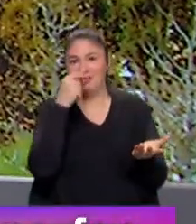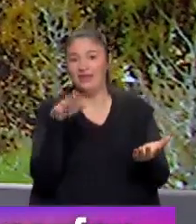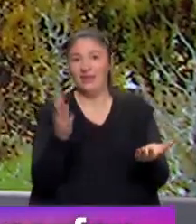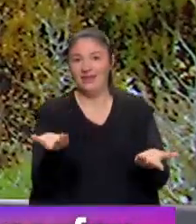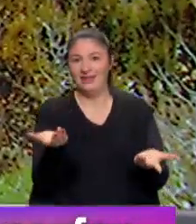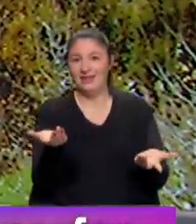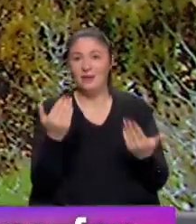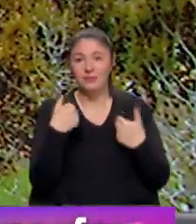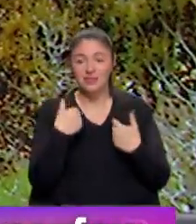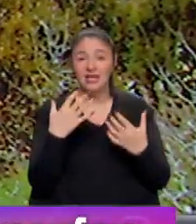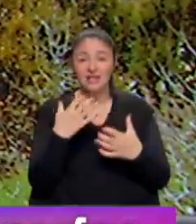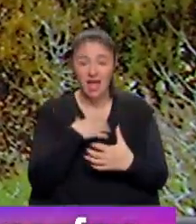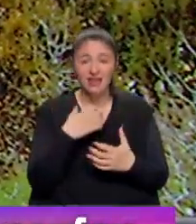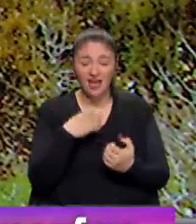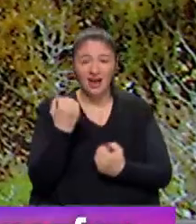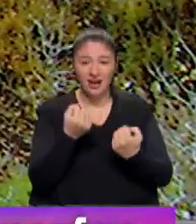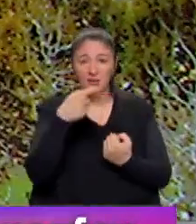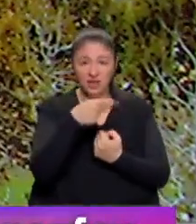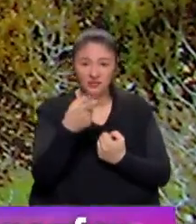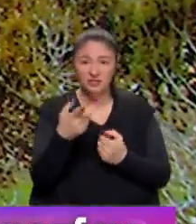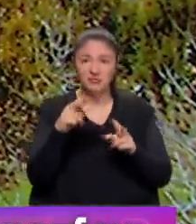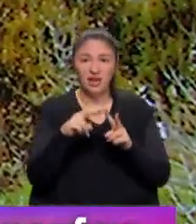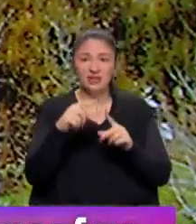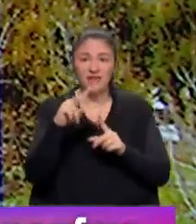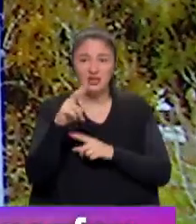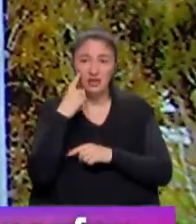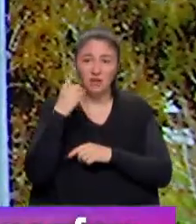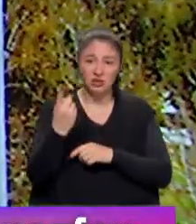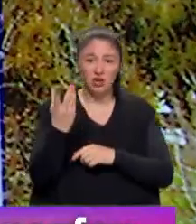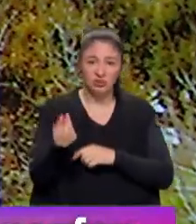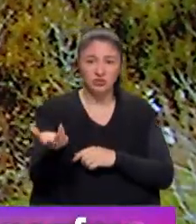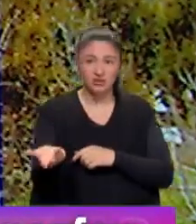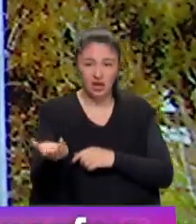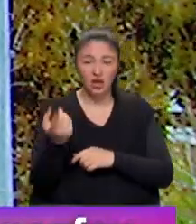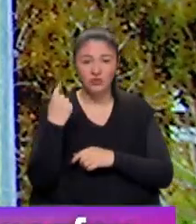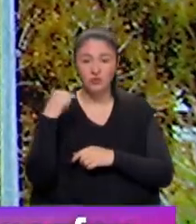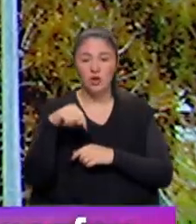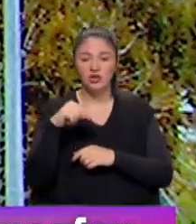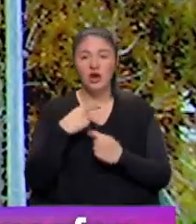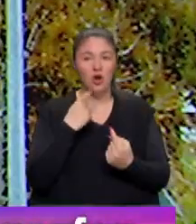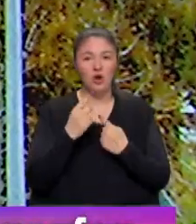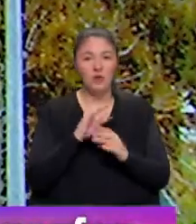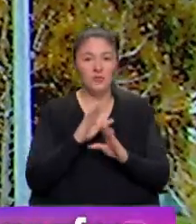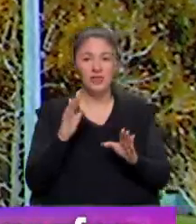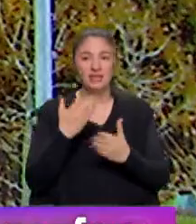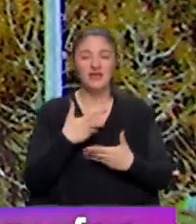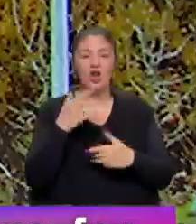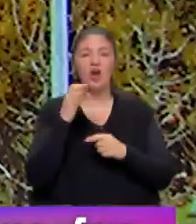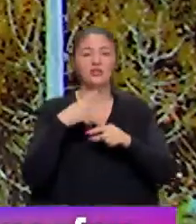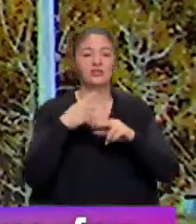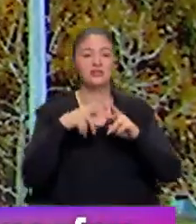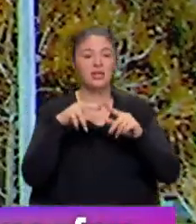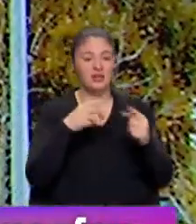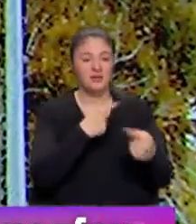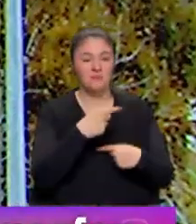değil. Peki biz kendi araçlarımızın MTV'sine bakacak olursak, dün burada konuşmuştuk. Sevgili Ozan